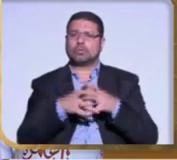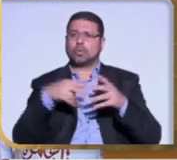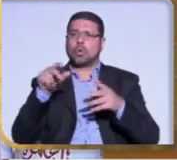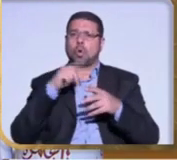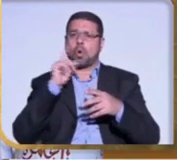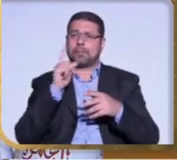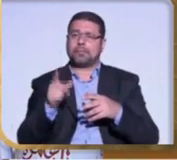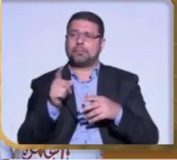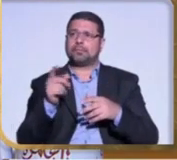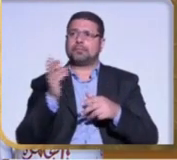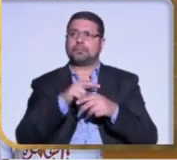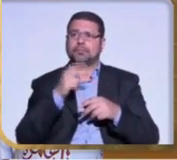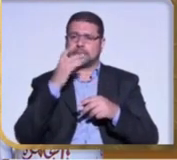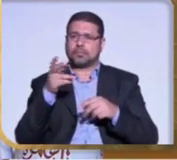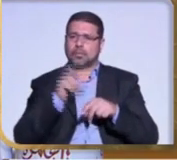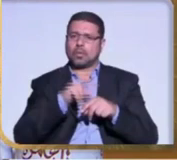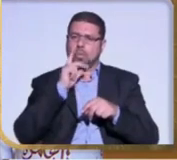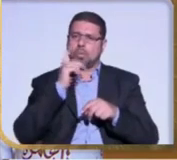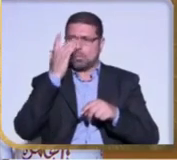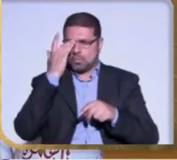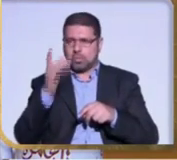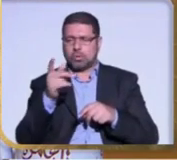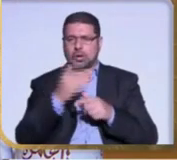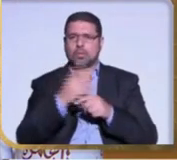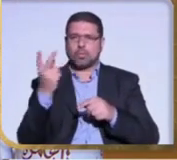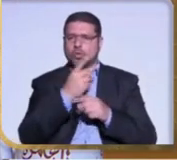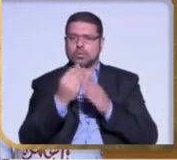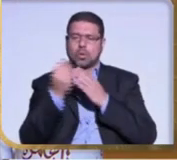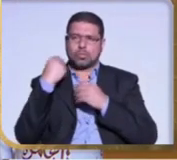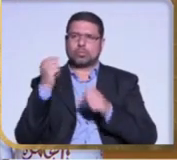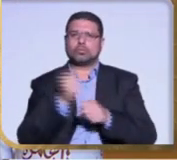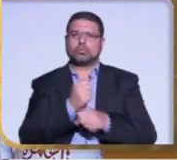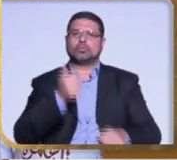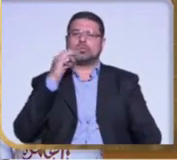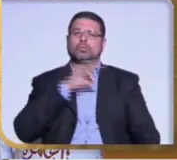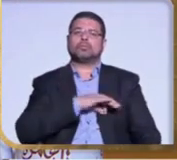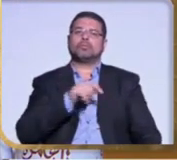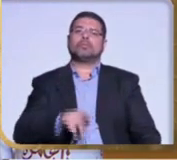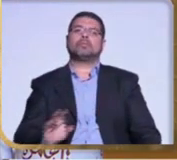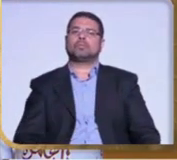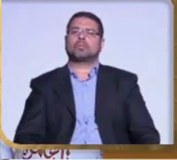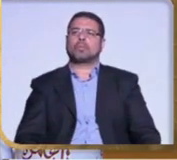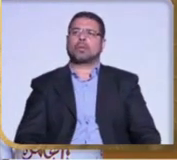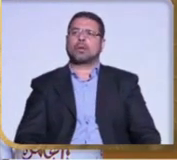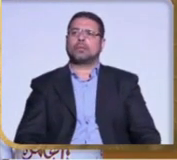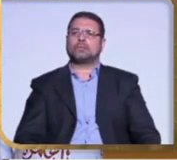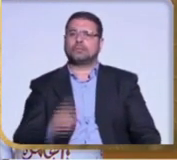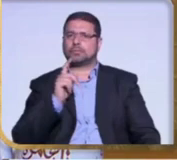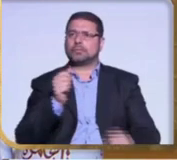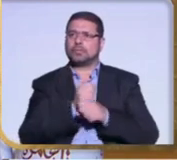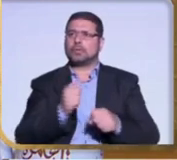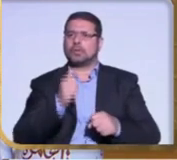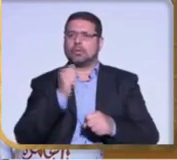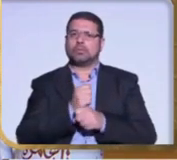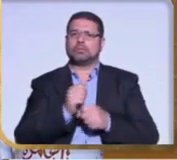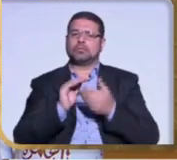والدتك، وهتعمليها برضو بر بالوالدة. يبقى أنا عملت عملين صالحين في نفس الوقت، وصلت من قطعني، وهذا هو عين